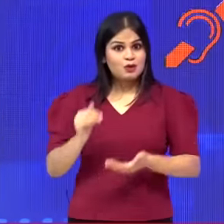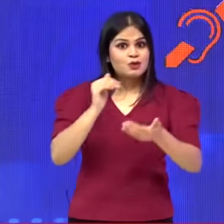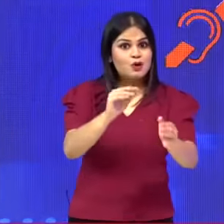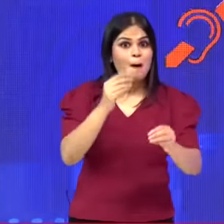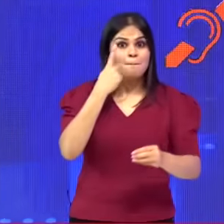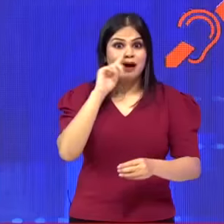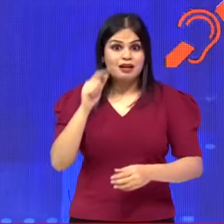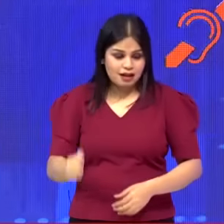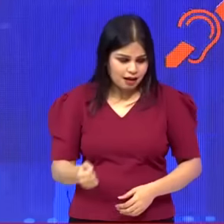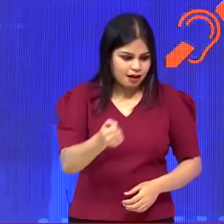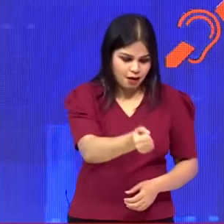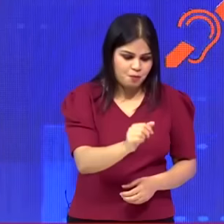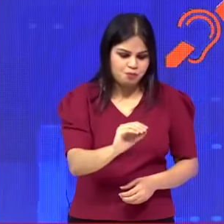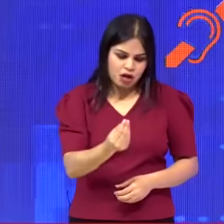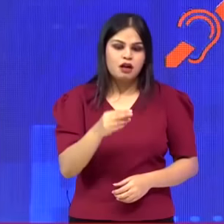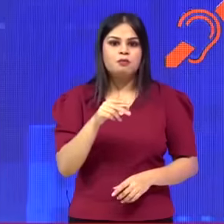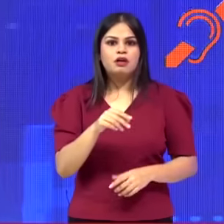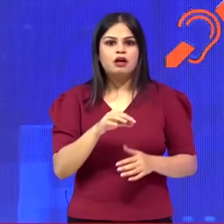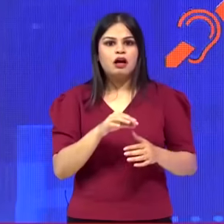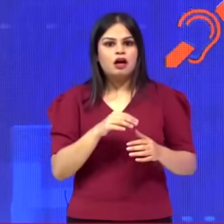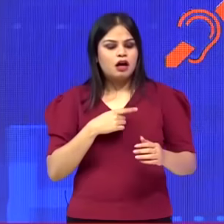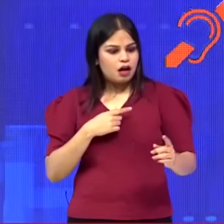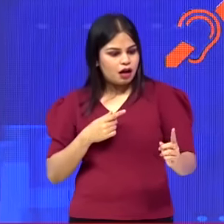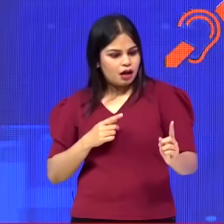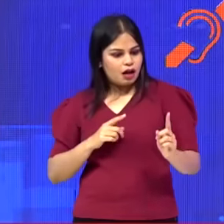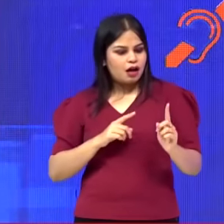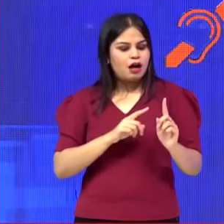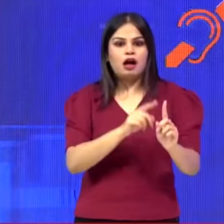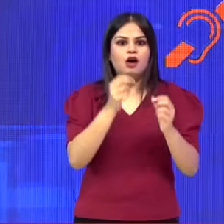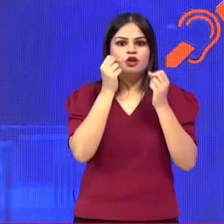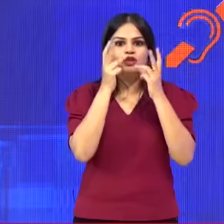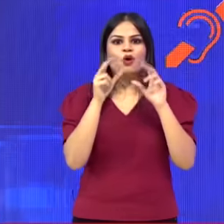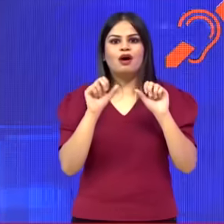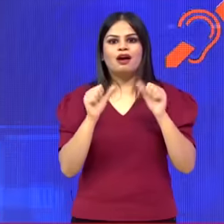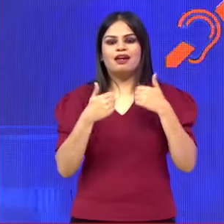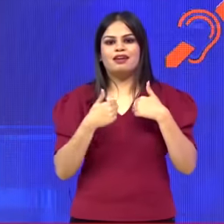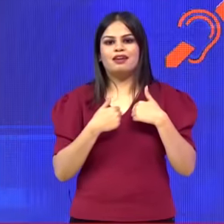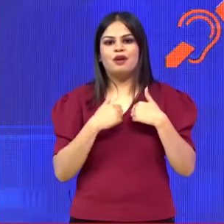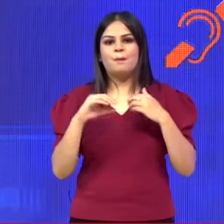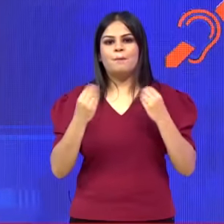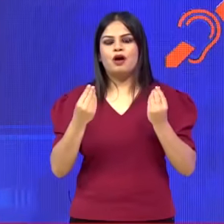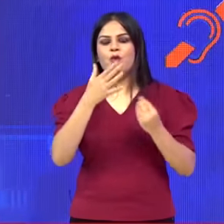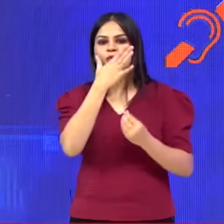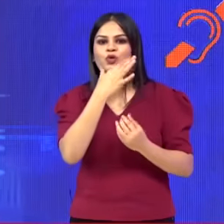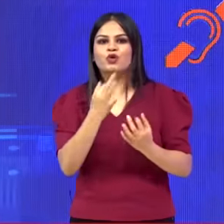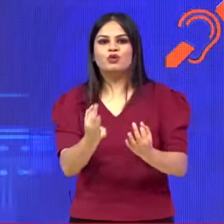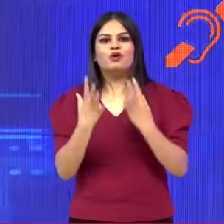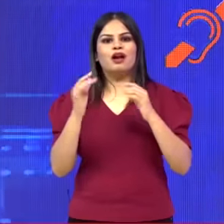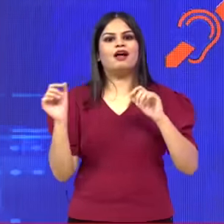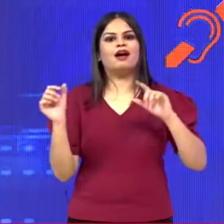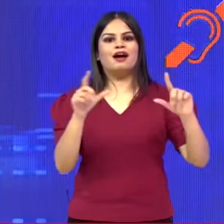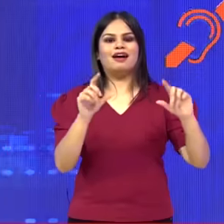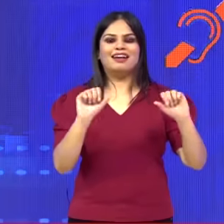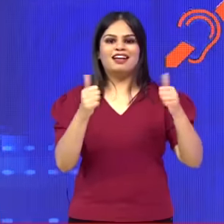दैट द मदर एंड द चाइल्ड गेट टुगेदर एंड देन ही गेट शॉट. इट वुड हैव बीन द मोस्ट ब्यूटीफुल सीन